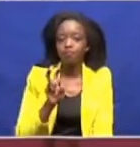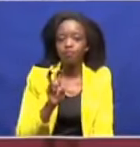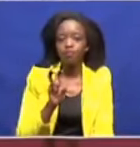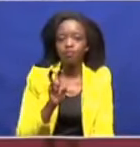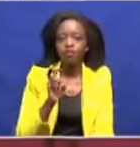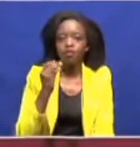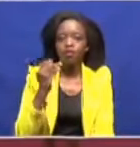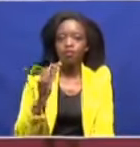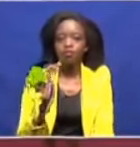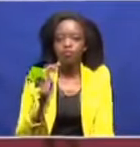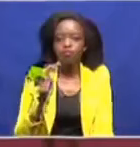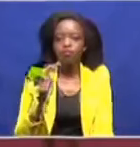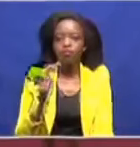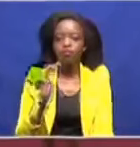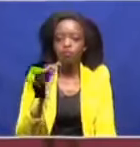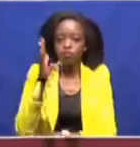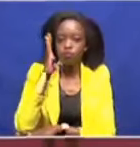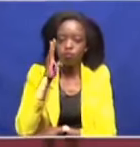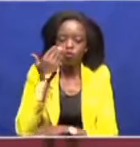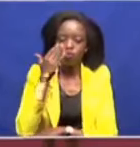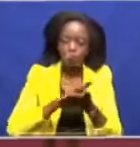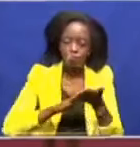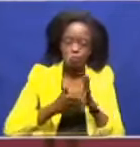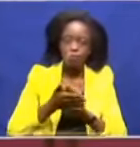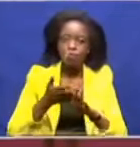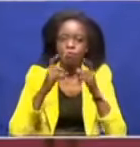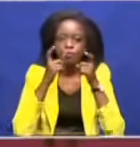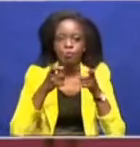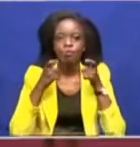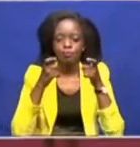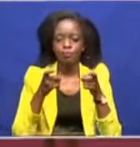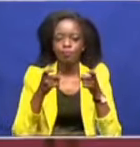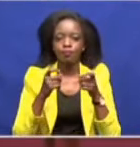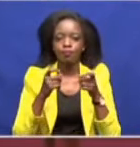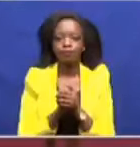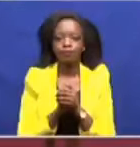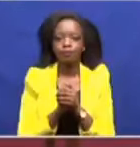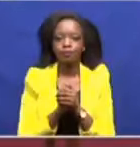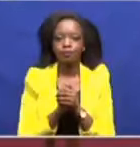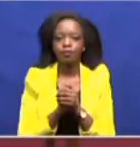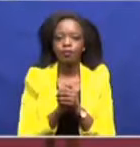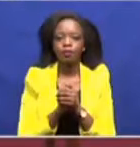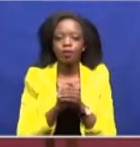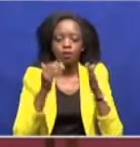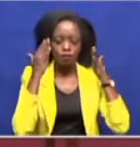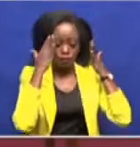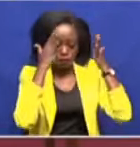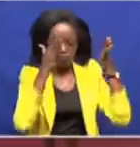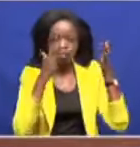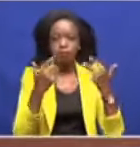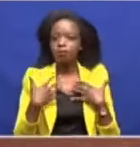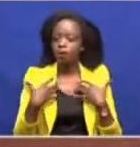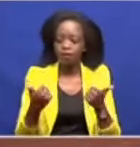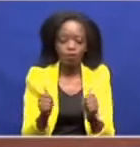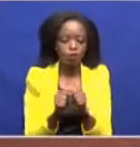mwana kondoo wa Mungu aondoaye dhambi za dunia. Tazameni yeye anayetuponya